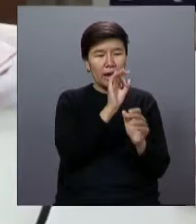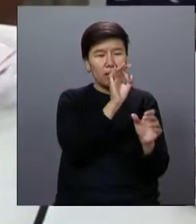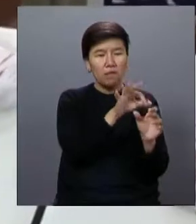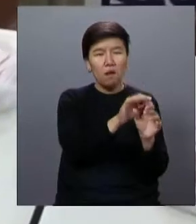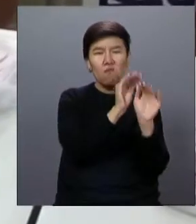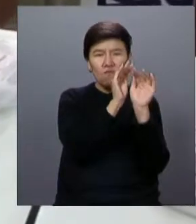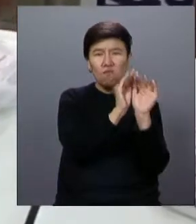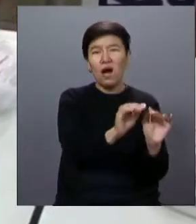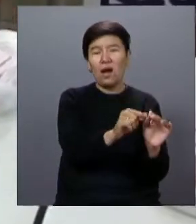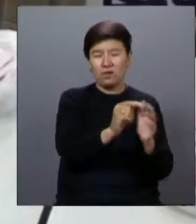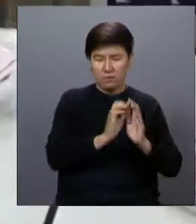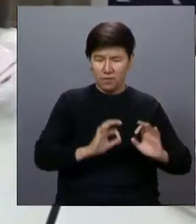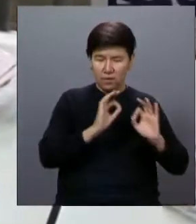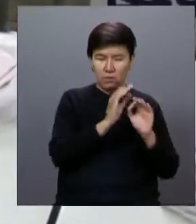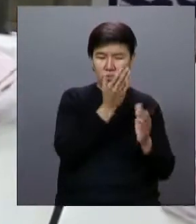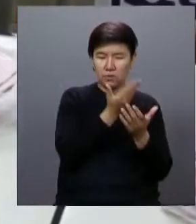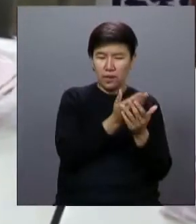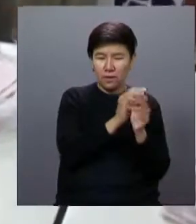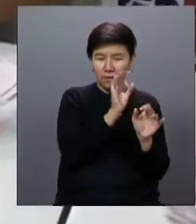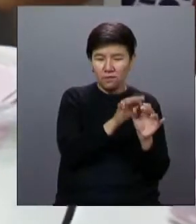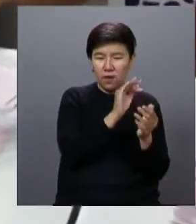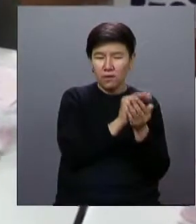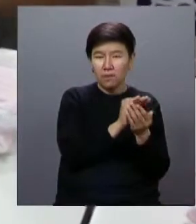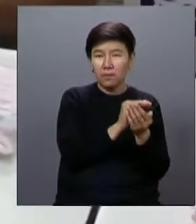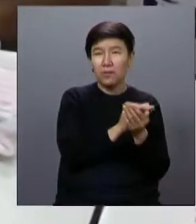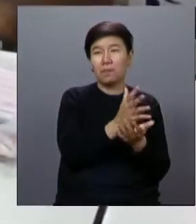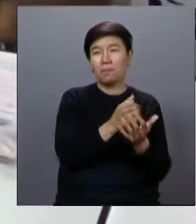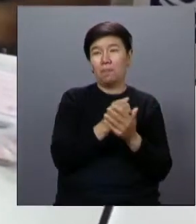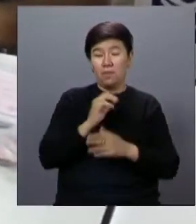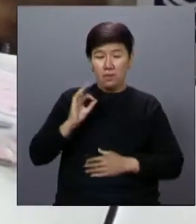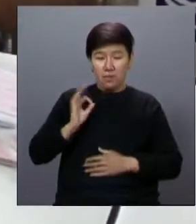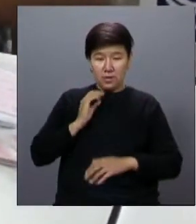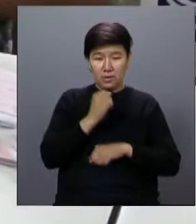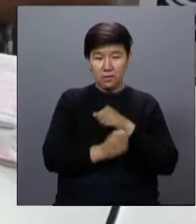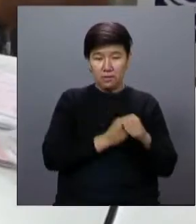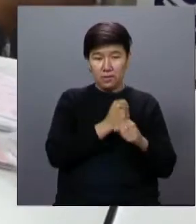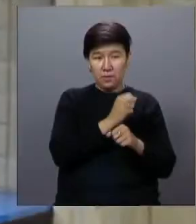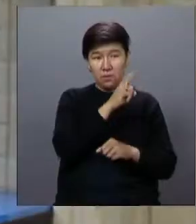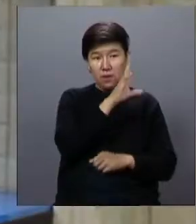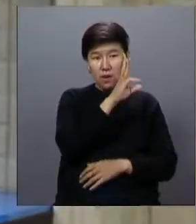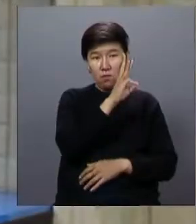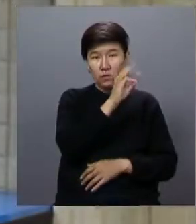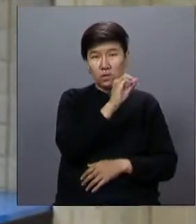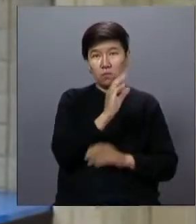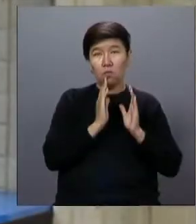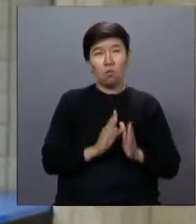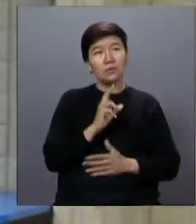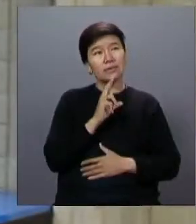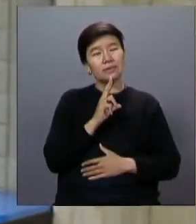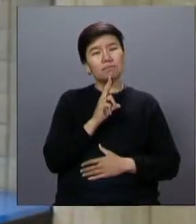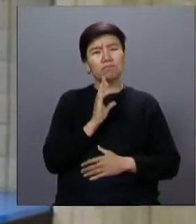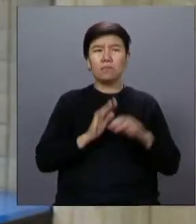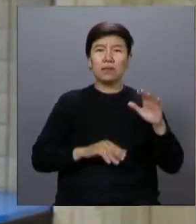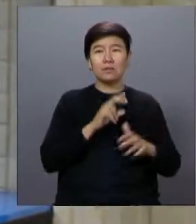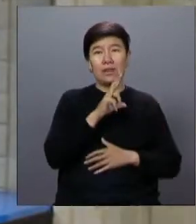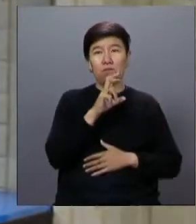ออมสมาชิกณปี60มันจะอยู่ที่300ถามว่าเป็นย